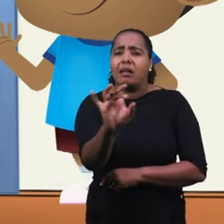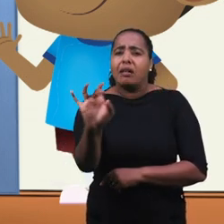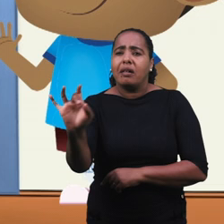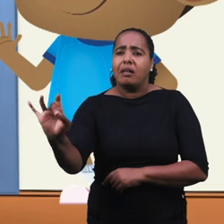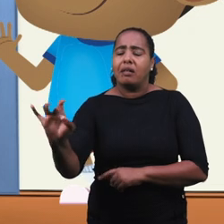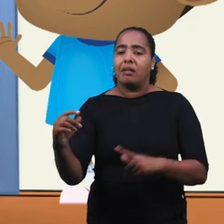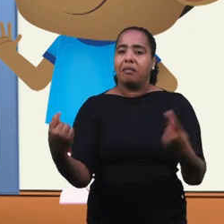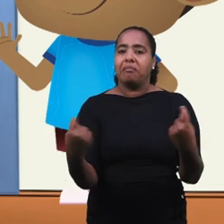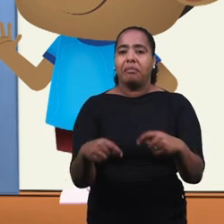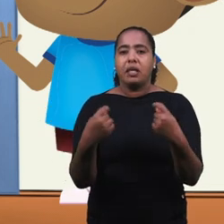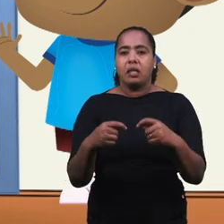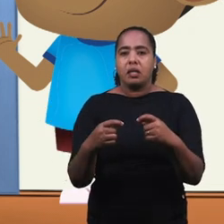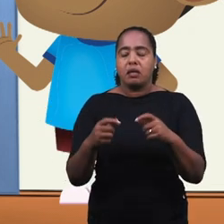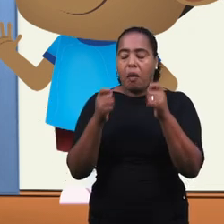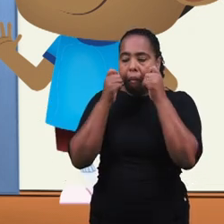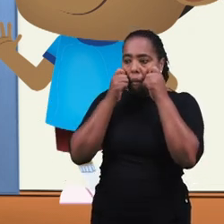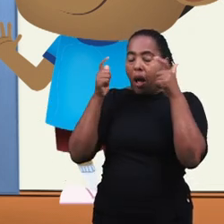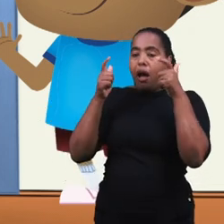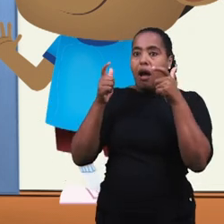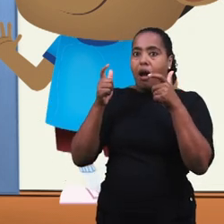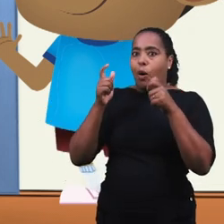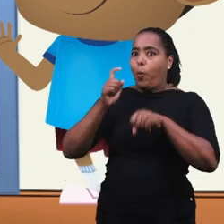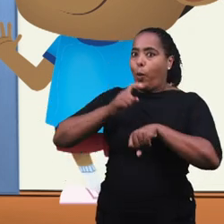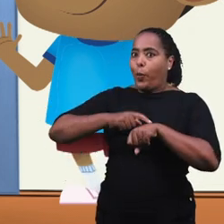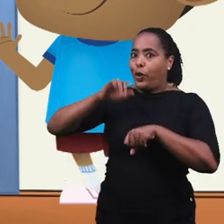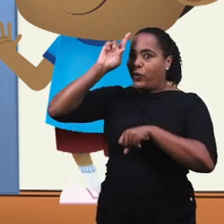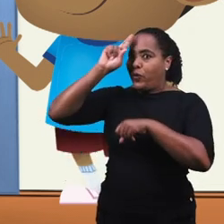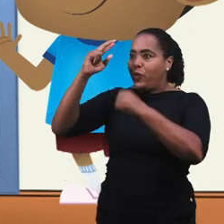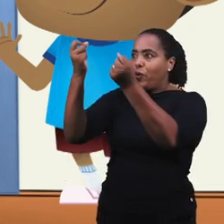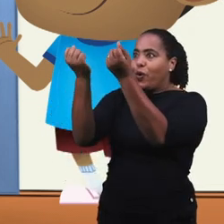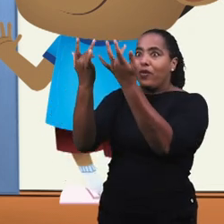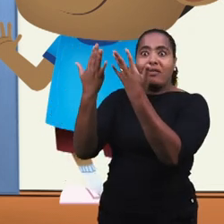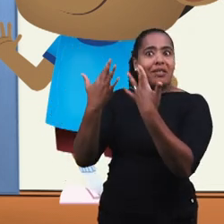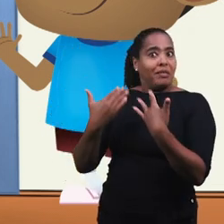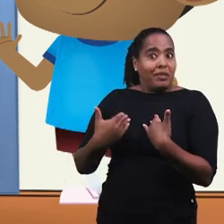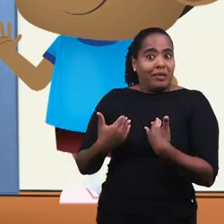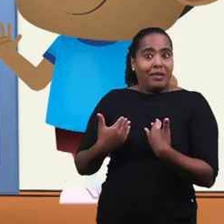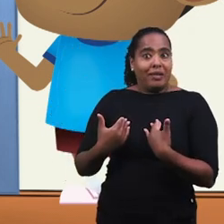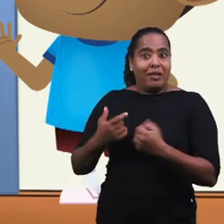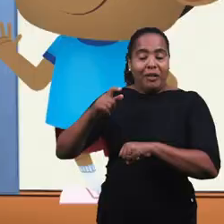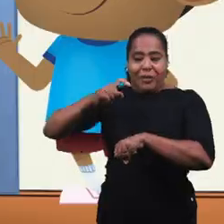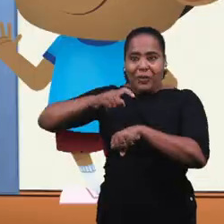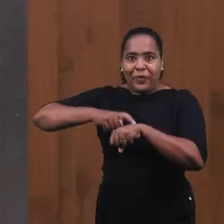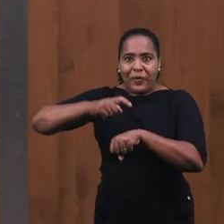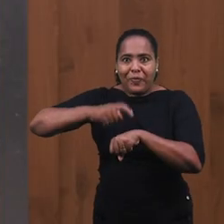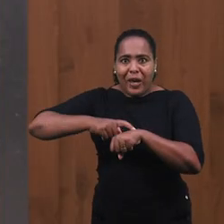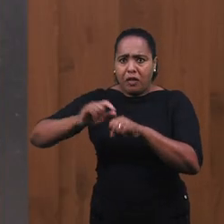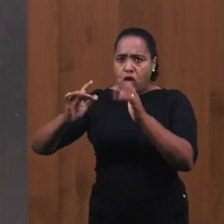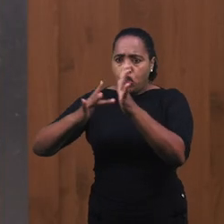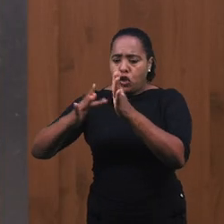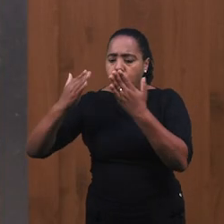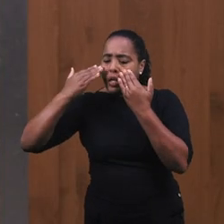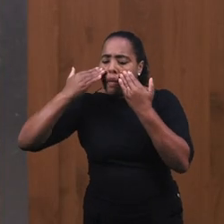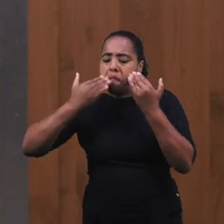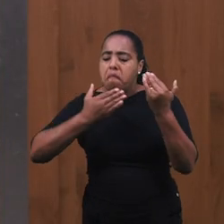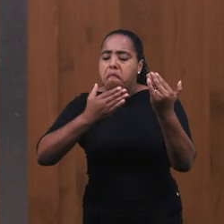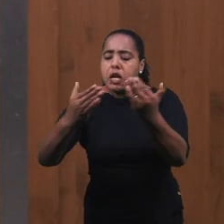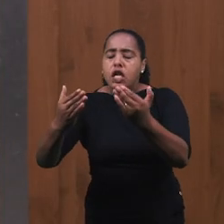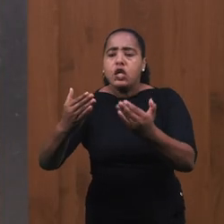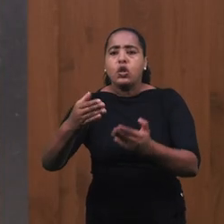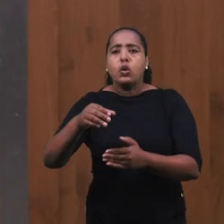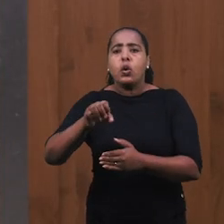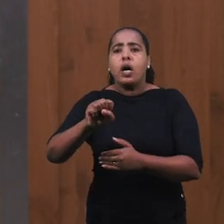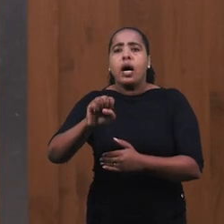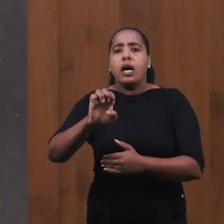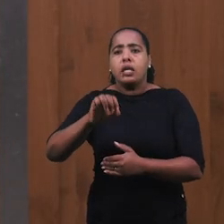d'être attentif à cette bénédiction. Ce moment, Jésus, il s'est révélé à Simon comme un prophète.